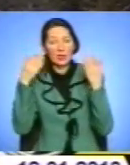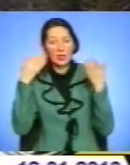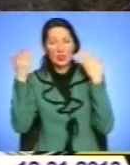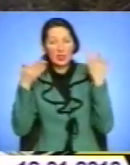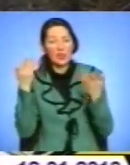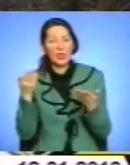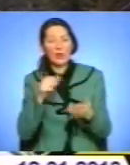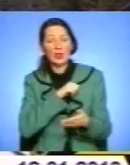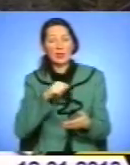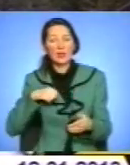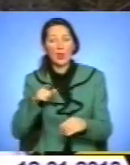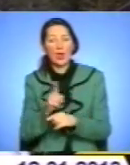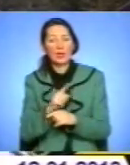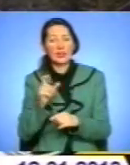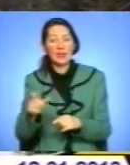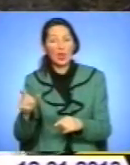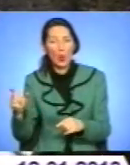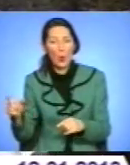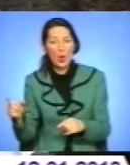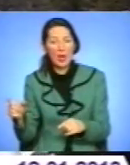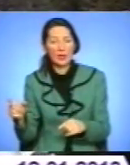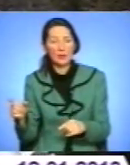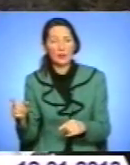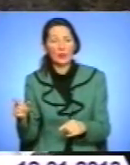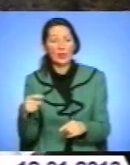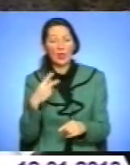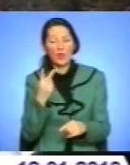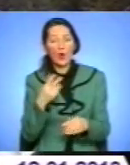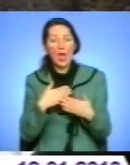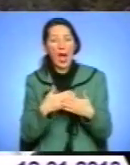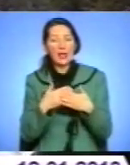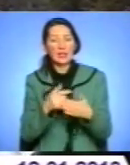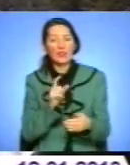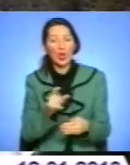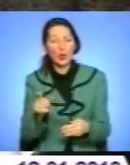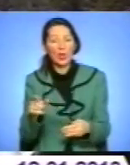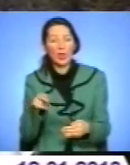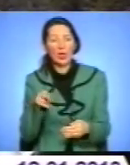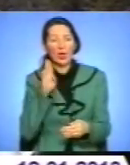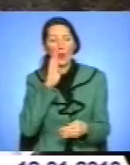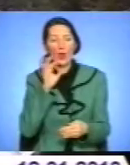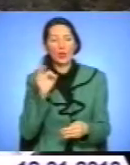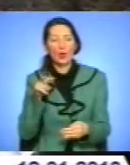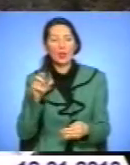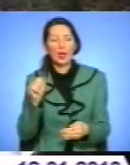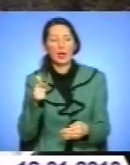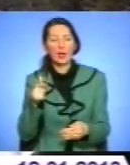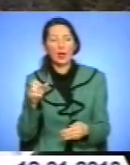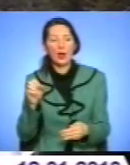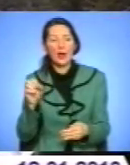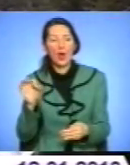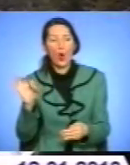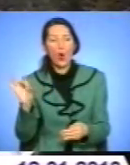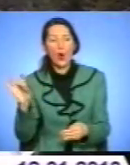самих тернополян. Саме двоє активних людей, пан Олег і пан Георгій, звернулися в міську раду